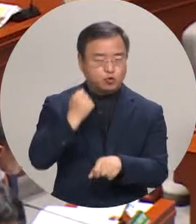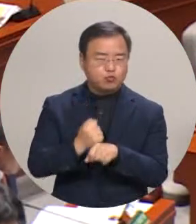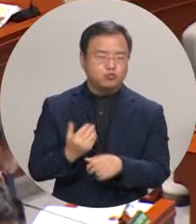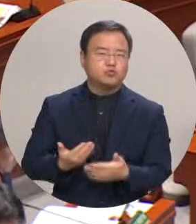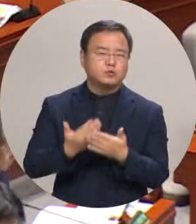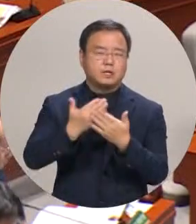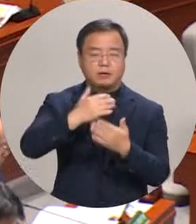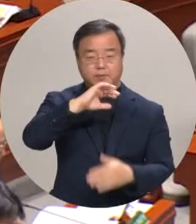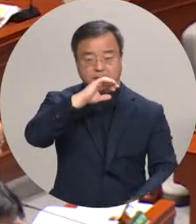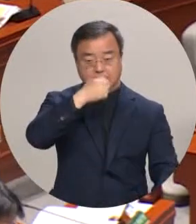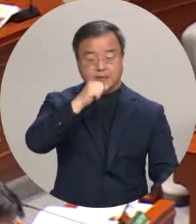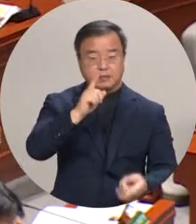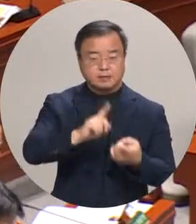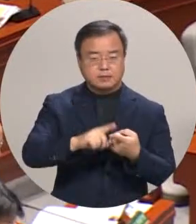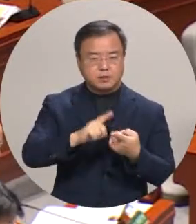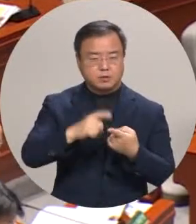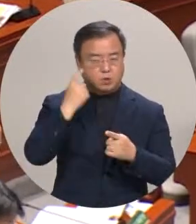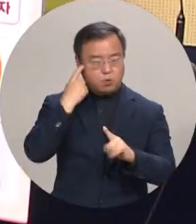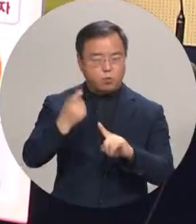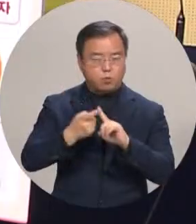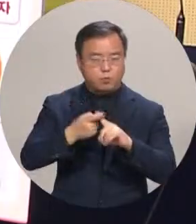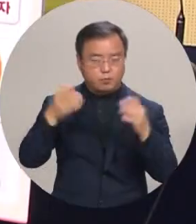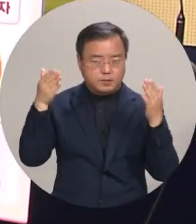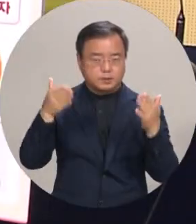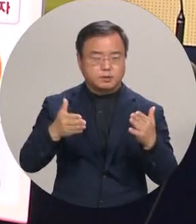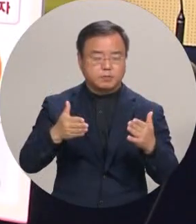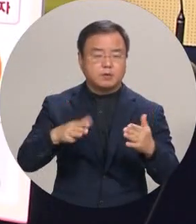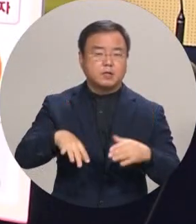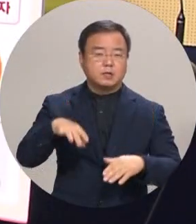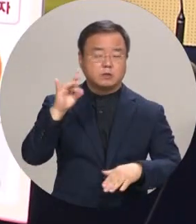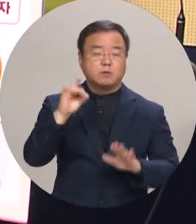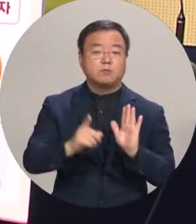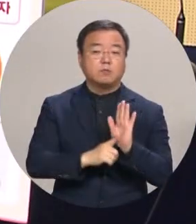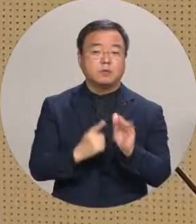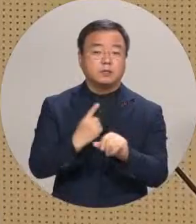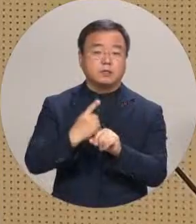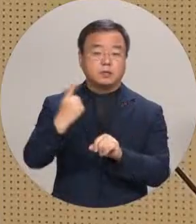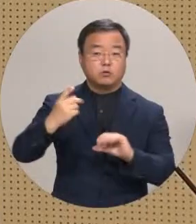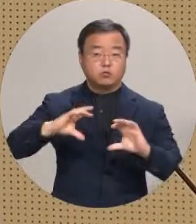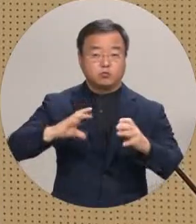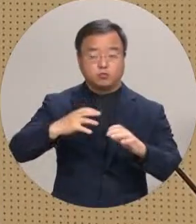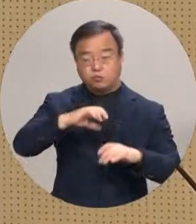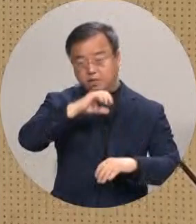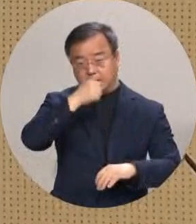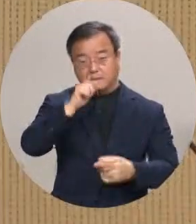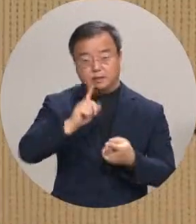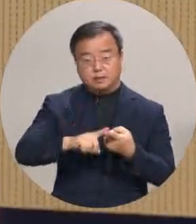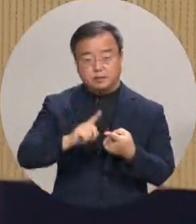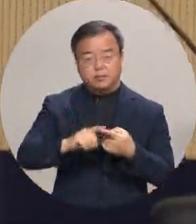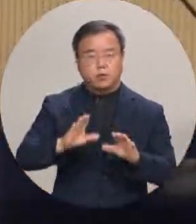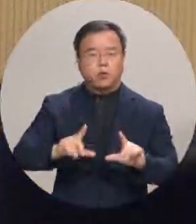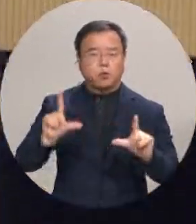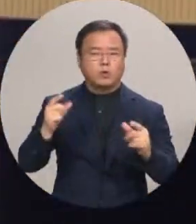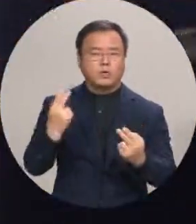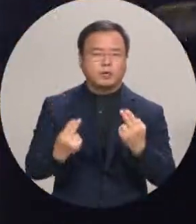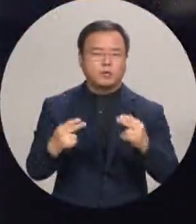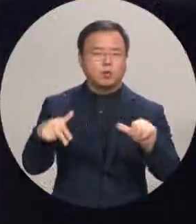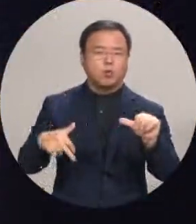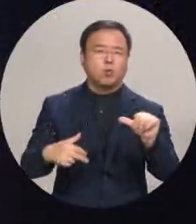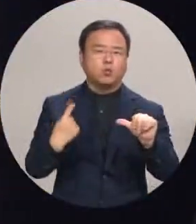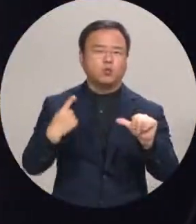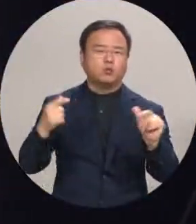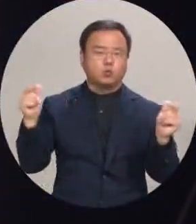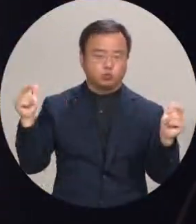r&d 예산입니다 당초 발표된 내년도 국가 r&d 예산 안에는 올해보다 5조 가량 줄어든